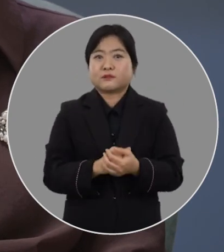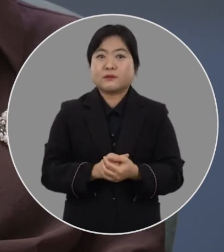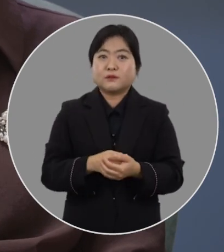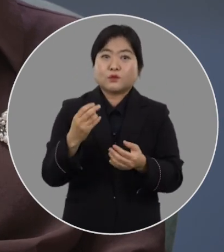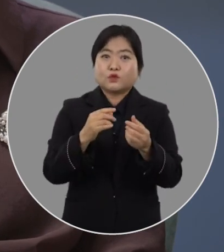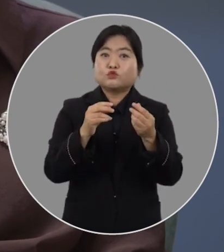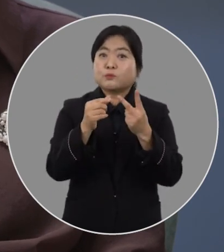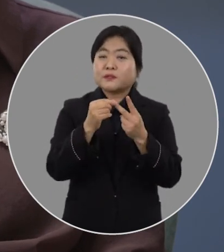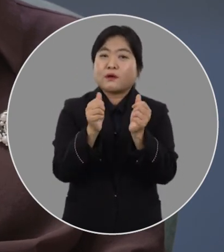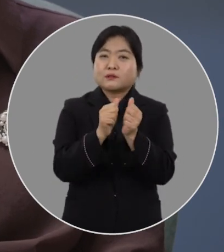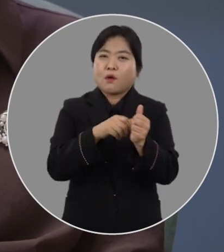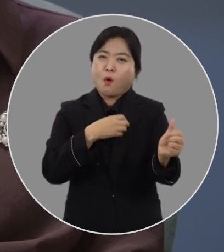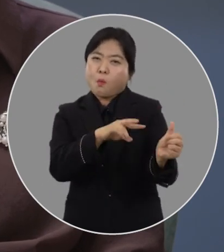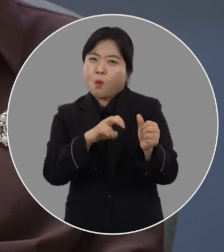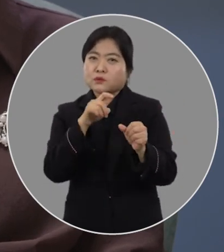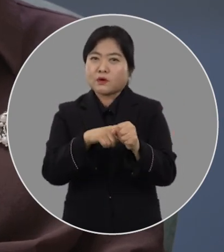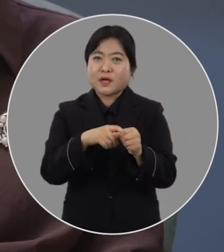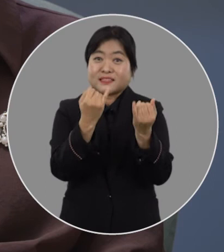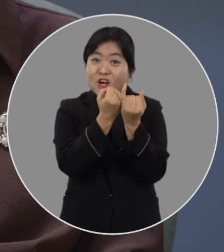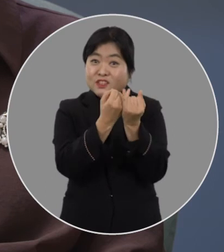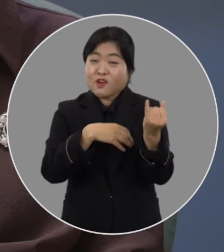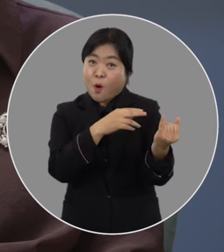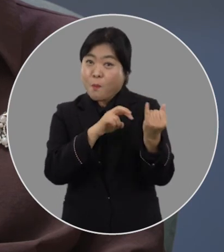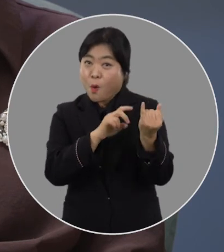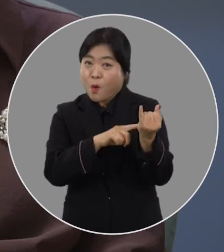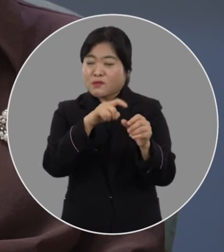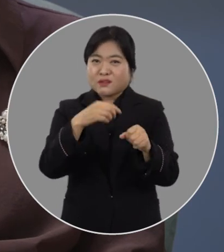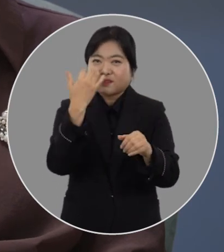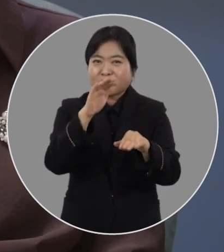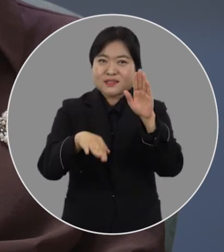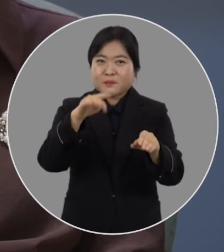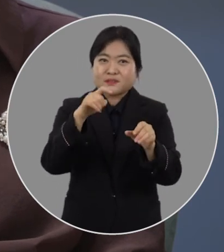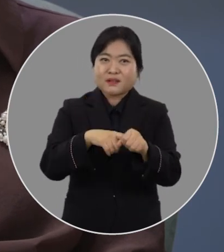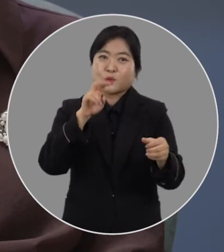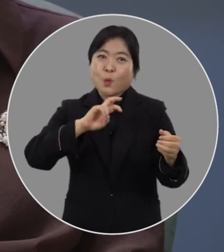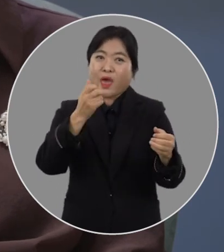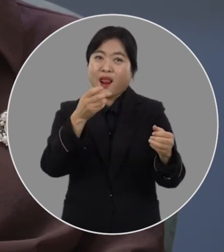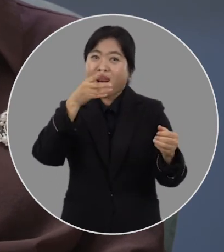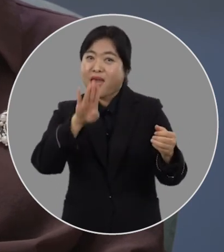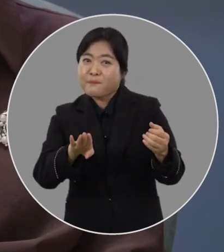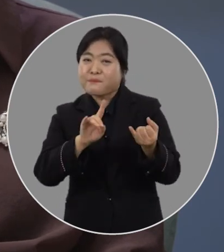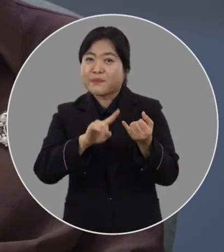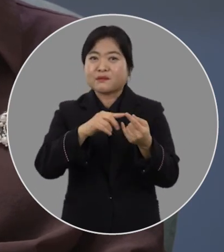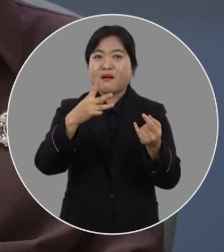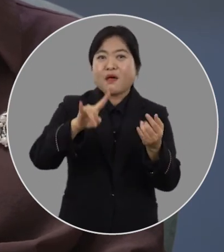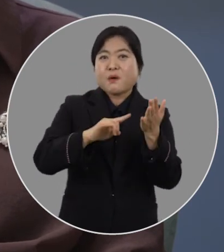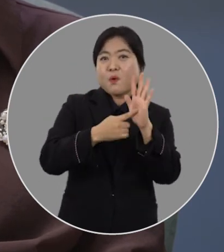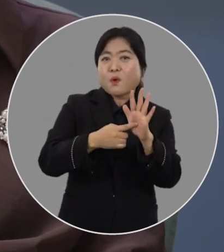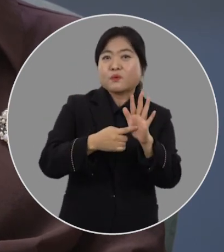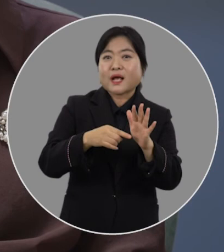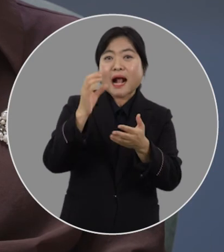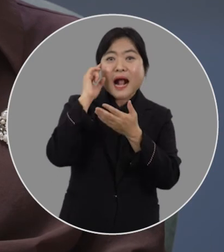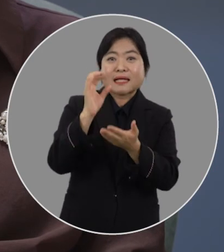여성 혐오적이고 성차별적인 힙합 랩에 대해서는 랩을 통해서 표현된 가치의 정당성을